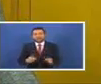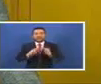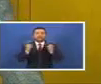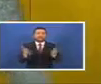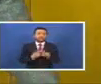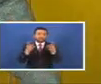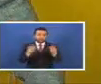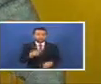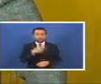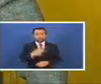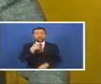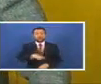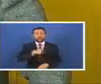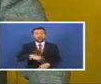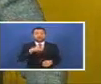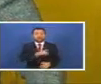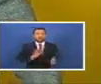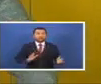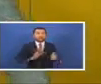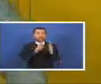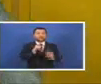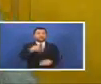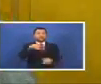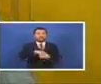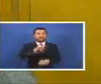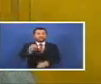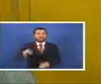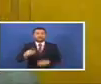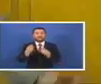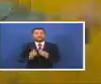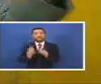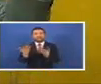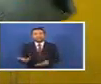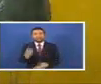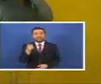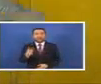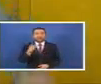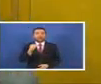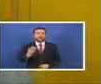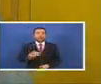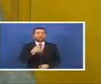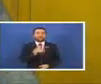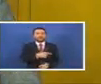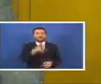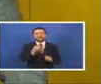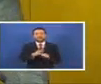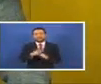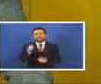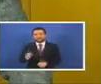evrensel olarak özellikle muhalefet milletvekillerine tanınmış en önemli